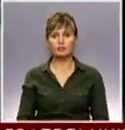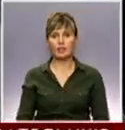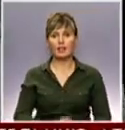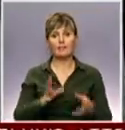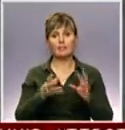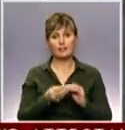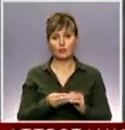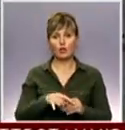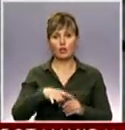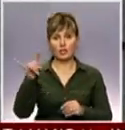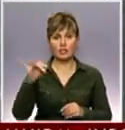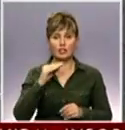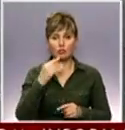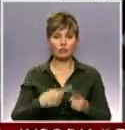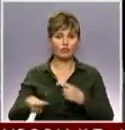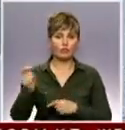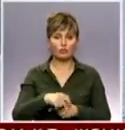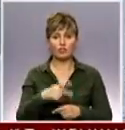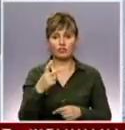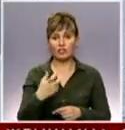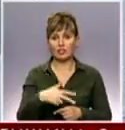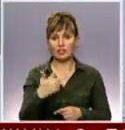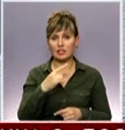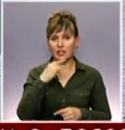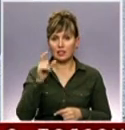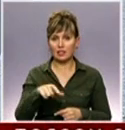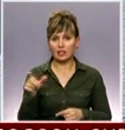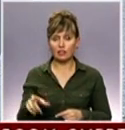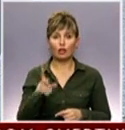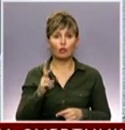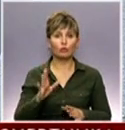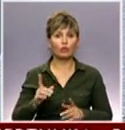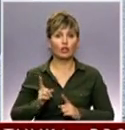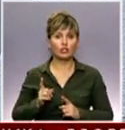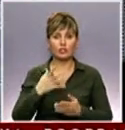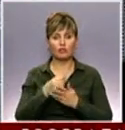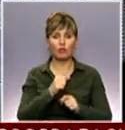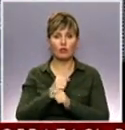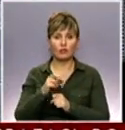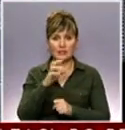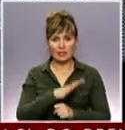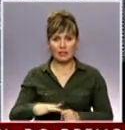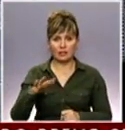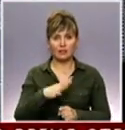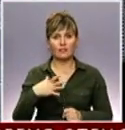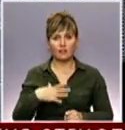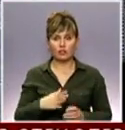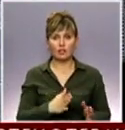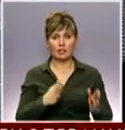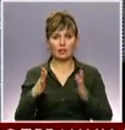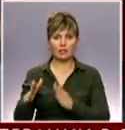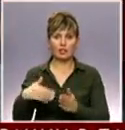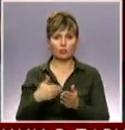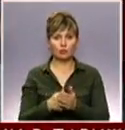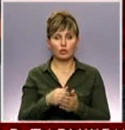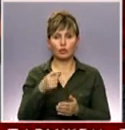Всего крайним рейсом из Египта вернулось 233 казахстанца. Те, кто только ожидает своего отдыха в стране фараонов, вынуждены отложить отпуска